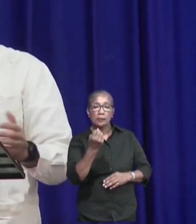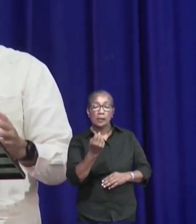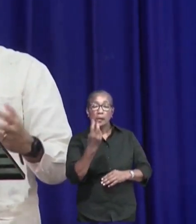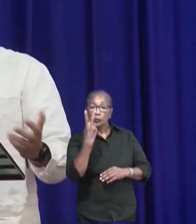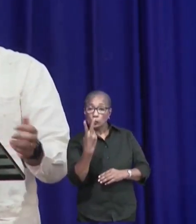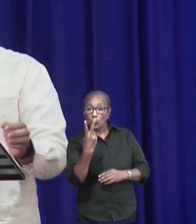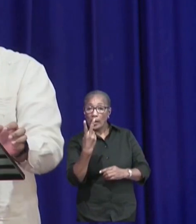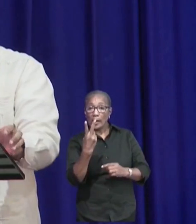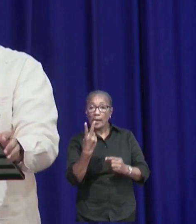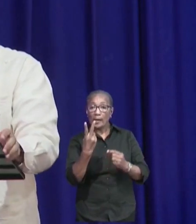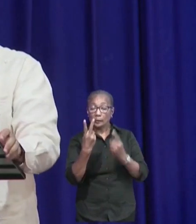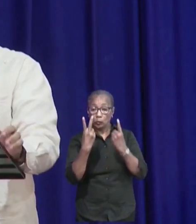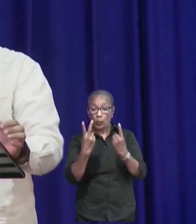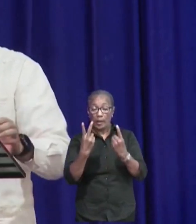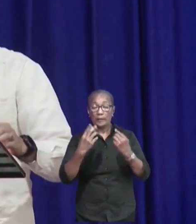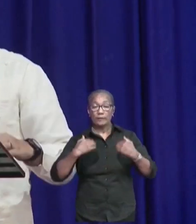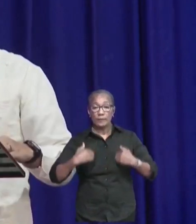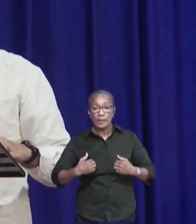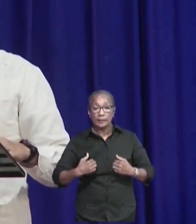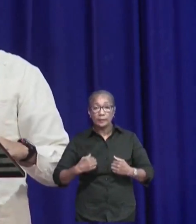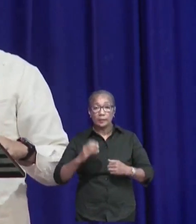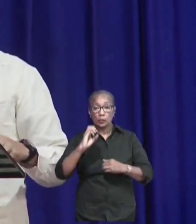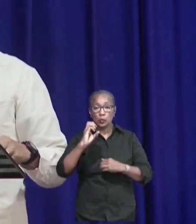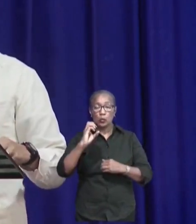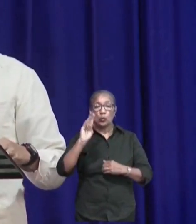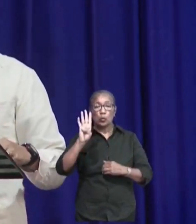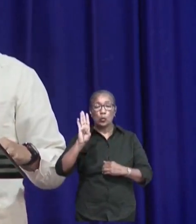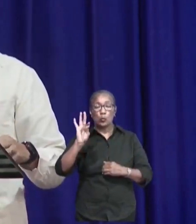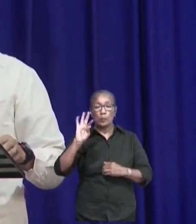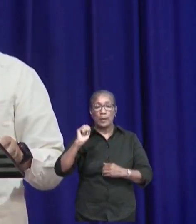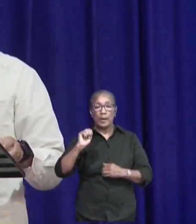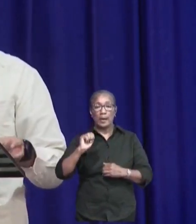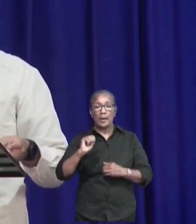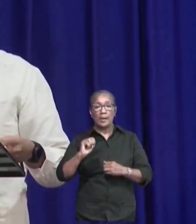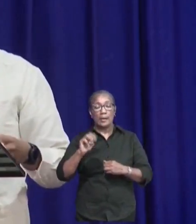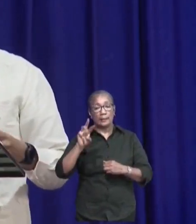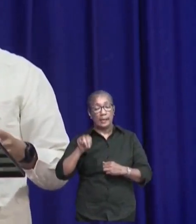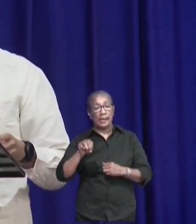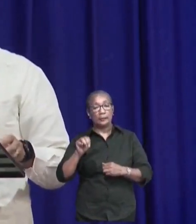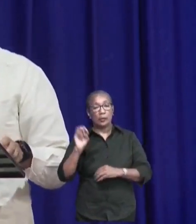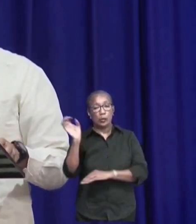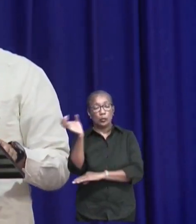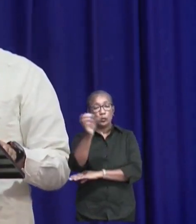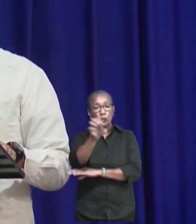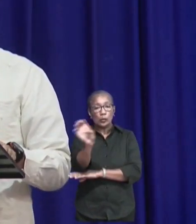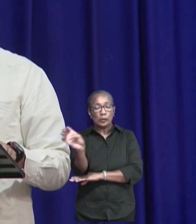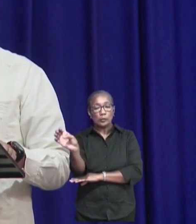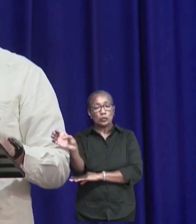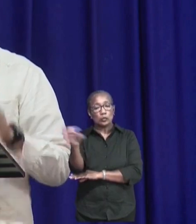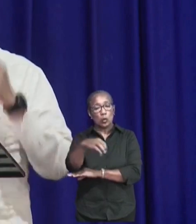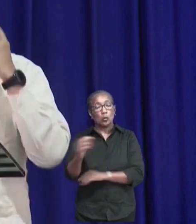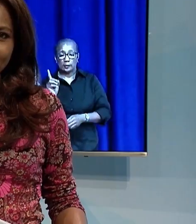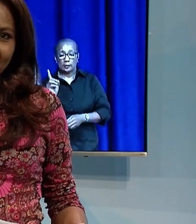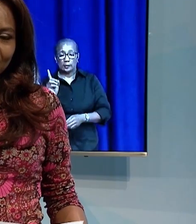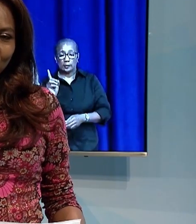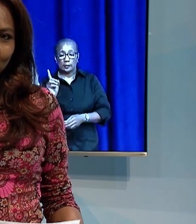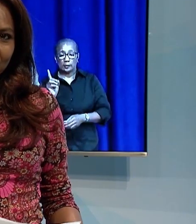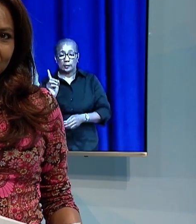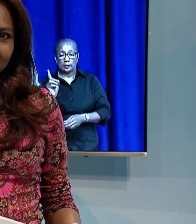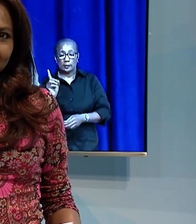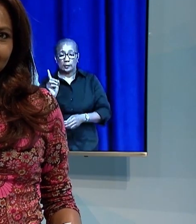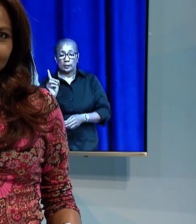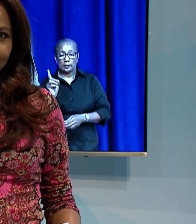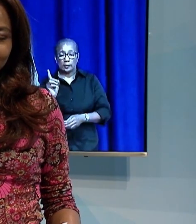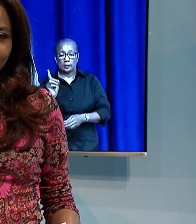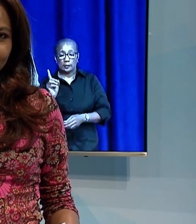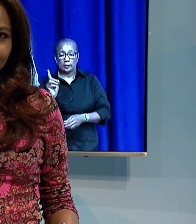12 mensen in Cuba, 38 in Curaçao, die met Fly Always terug zullen worden gebracht naar Suriname.